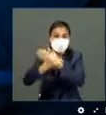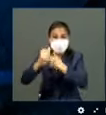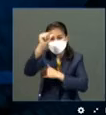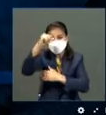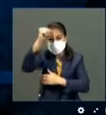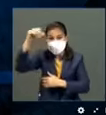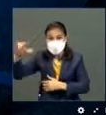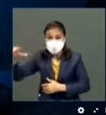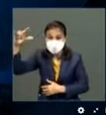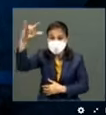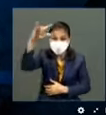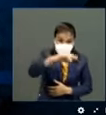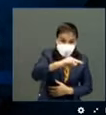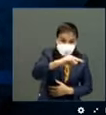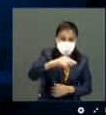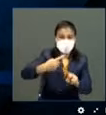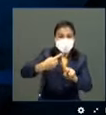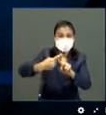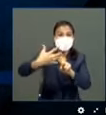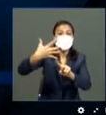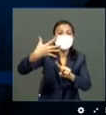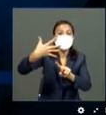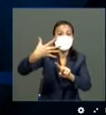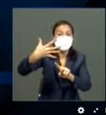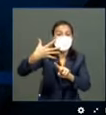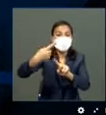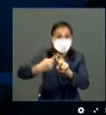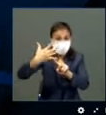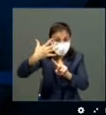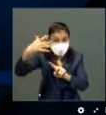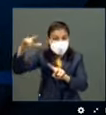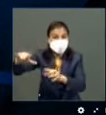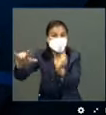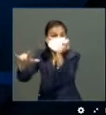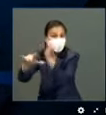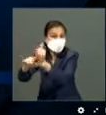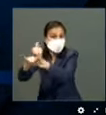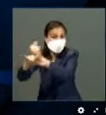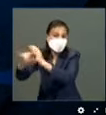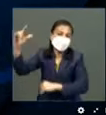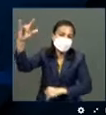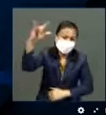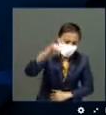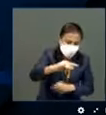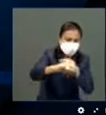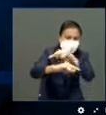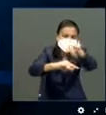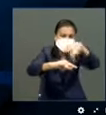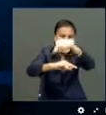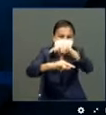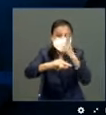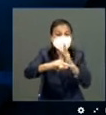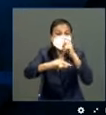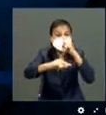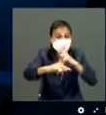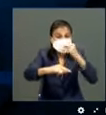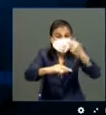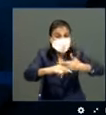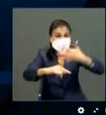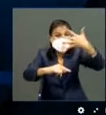านสำหรับเดือนพฤษภาคมนี้จะยังมีเฉพาะในส่วนของเดือนพฤษภานะ